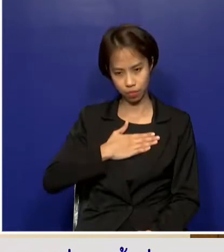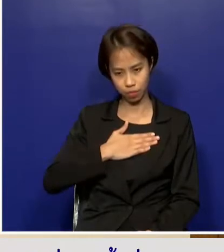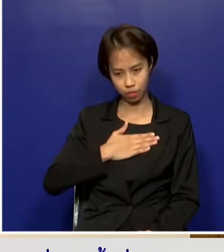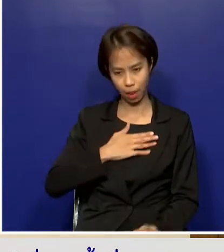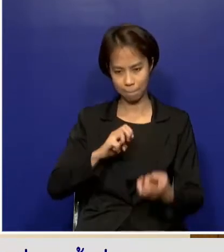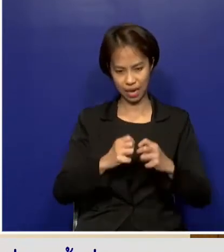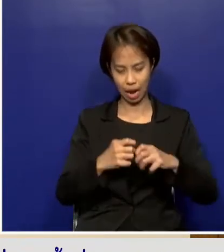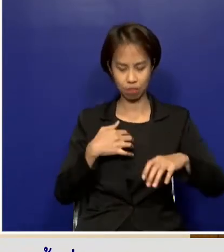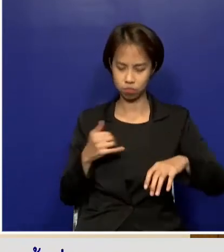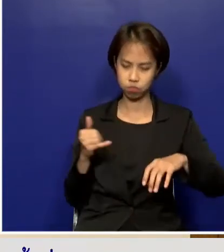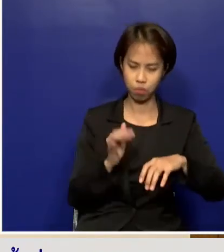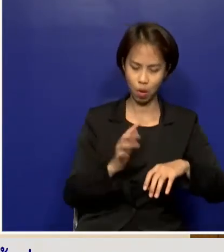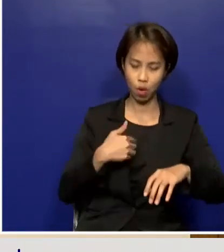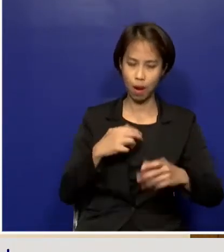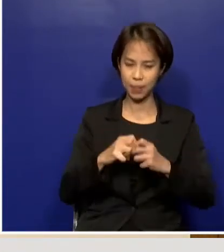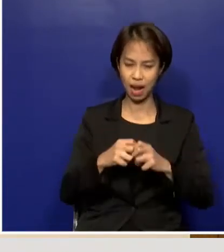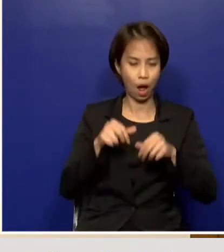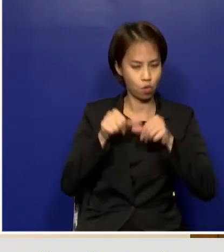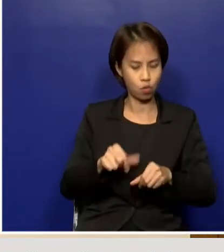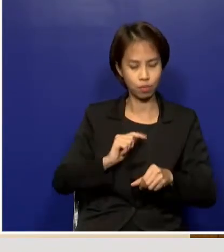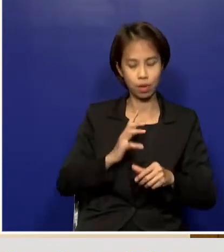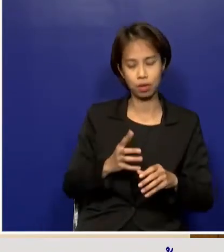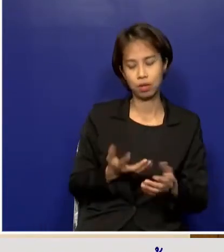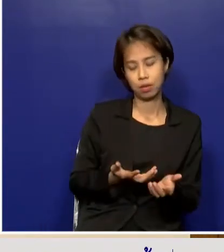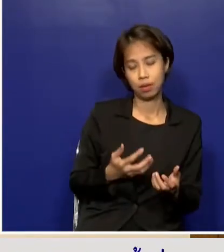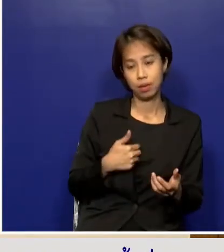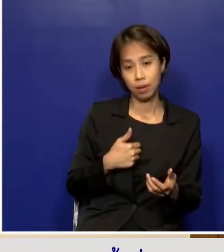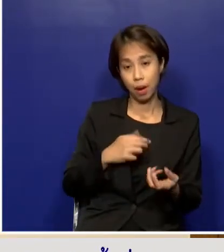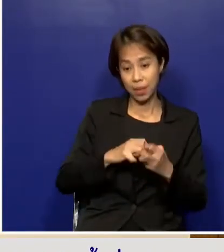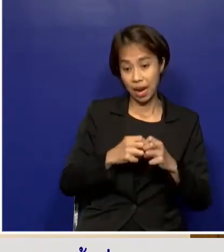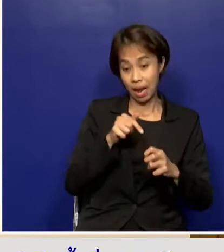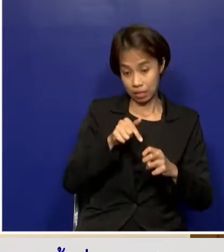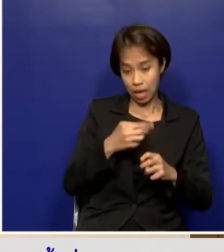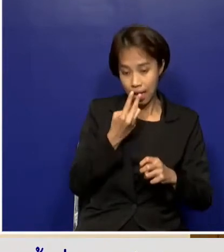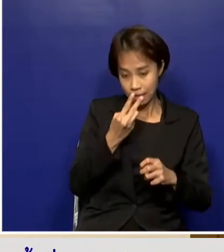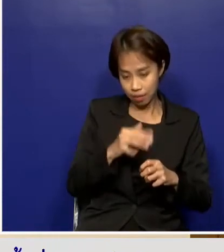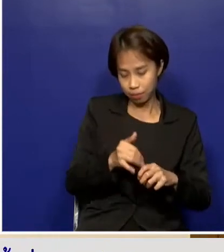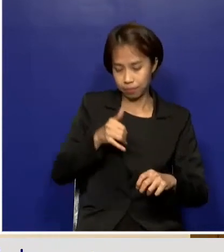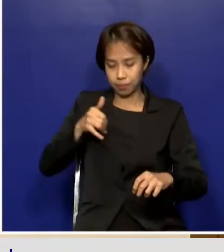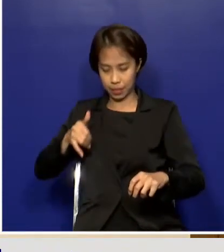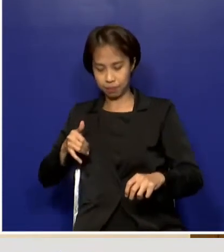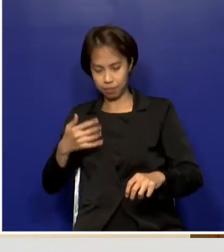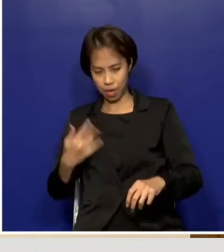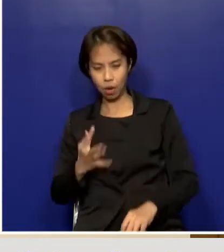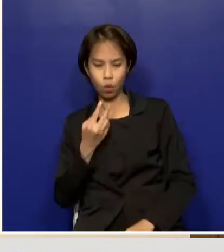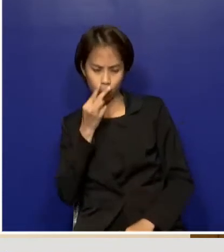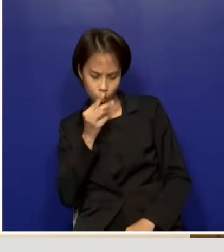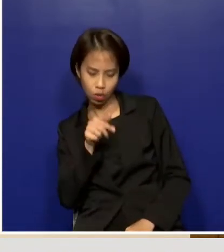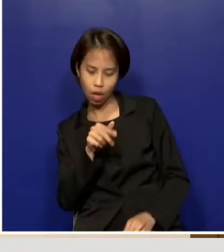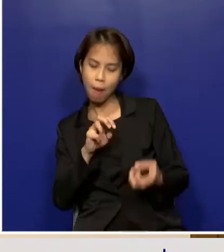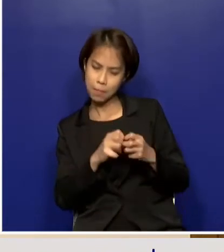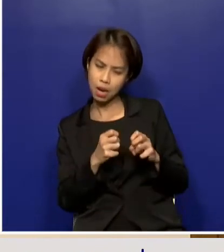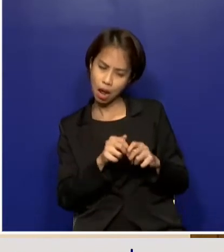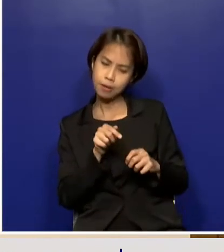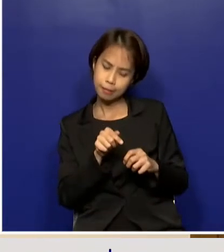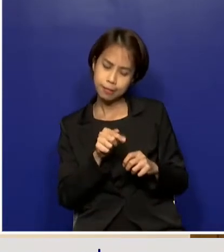้ตรรถเหมืผมเี่ย ผมกตาวมออกจากปญหาเหานั้น แลมามองขนอกเกอรไปวเผมจะก้จายัไ